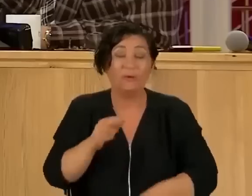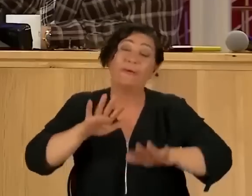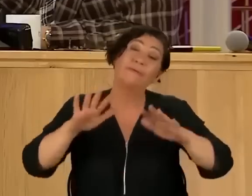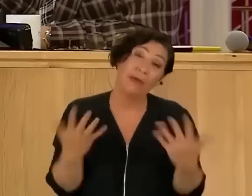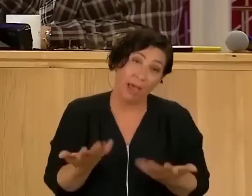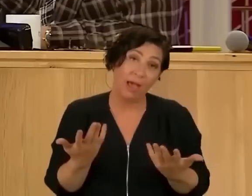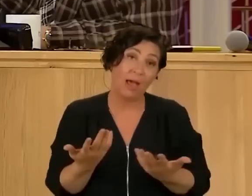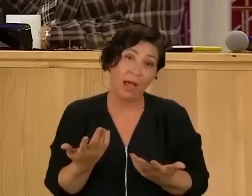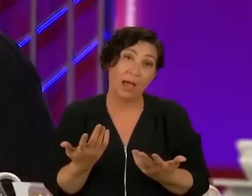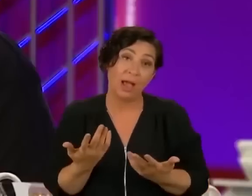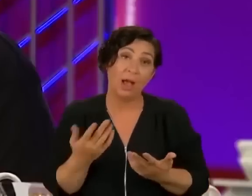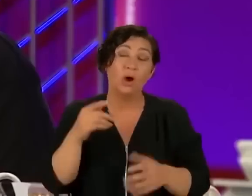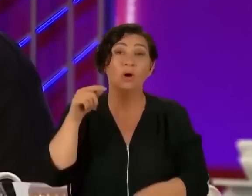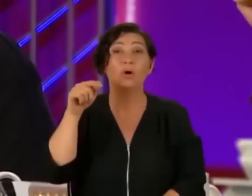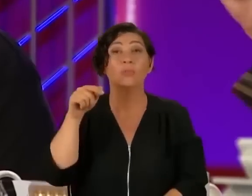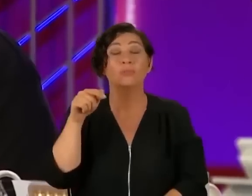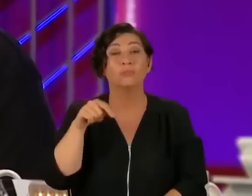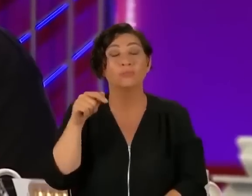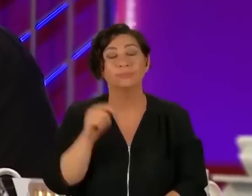da çünkü burada